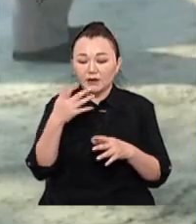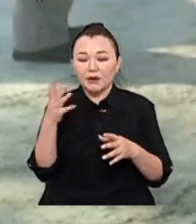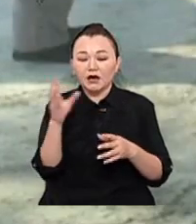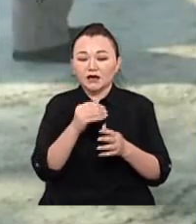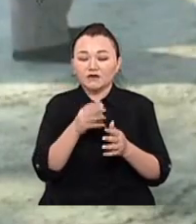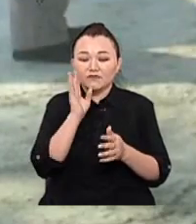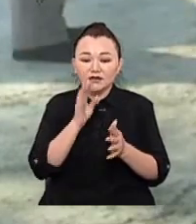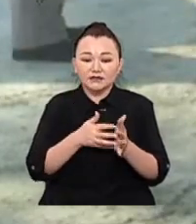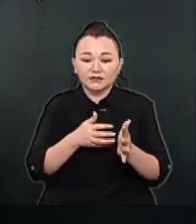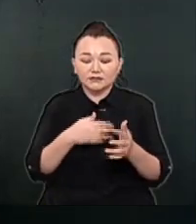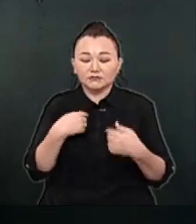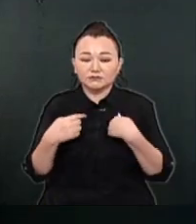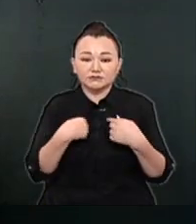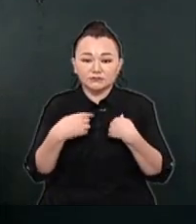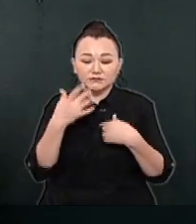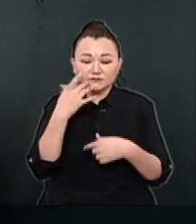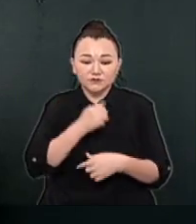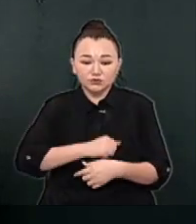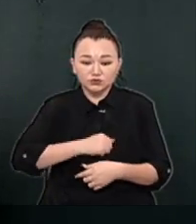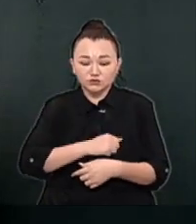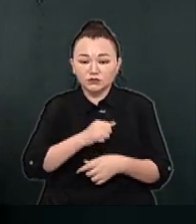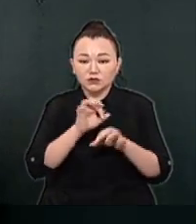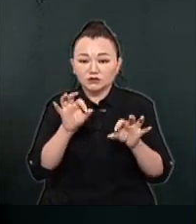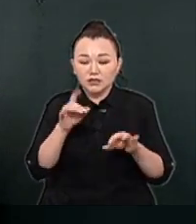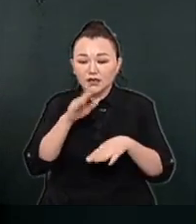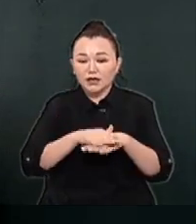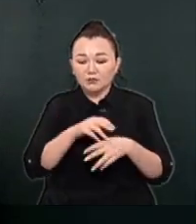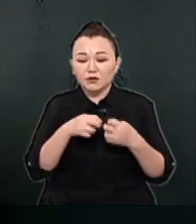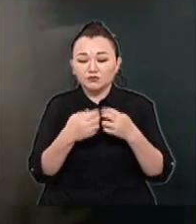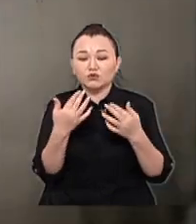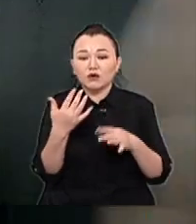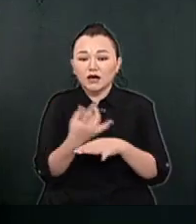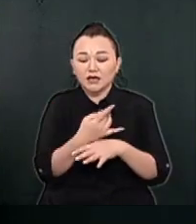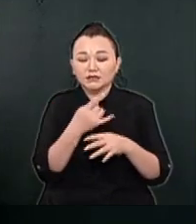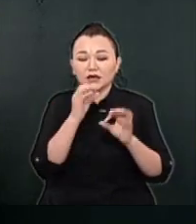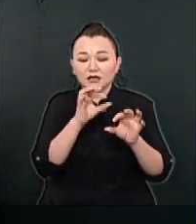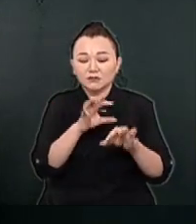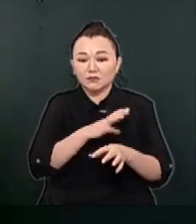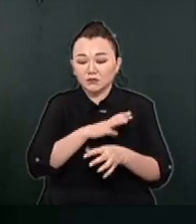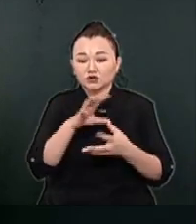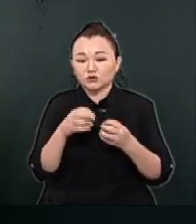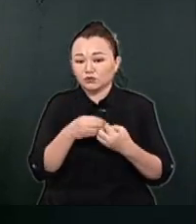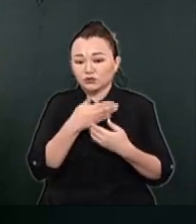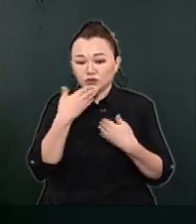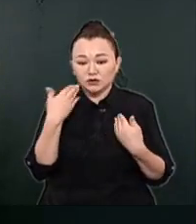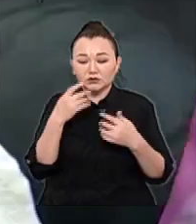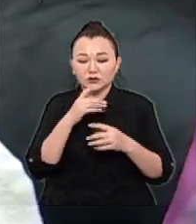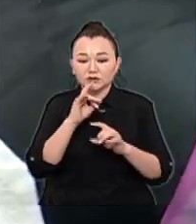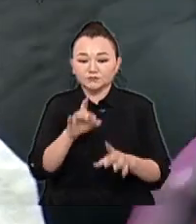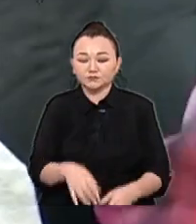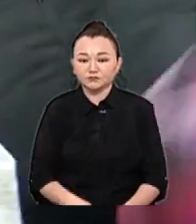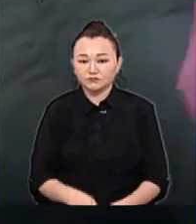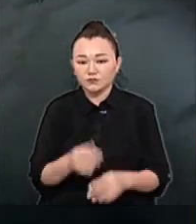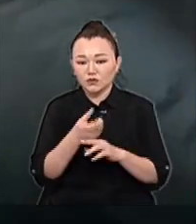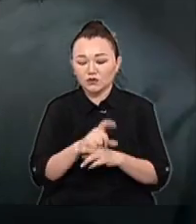нәрінің тапшылығынан қиналып шығамыз деп күйінеді. Ал мәселені әкімдіктегілерге қанша рет көтергендерінен де нәтиже жоқ екенін айтады.